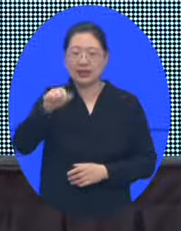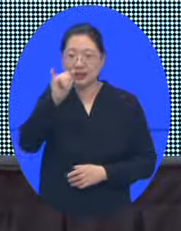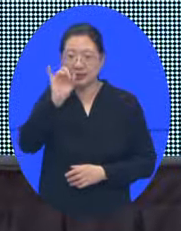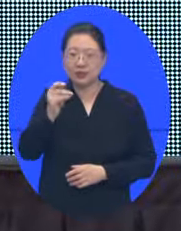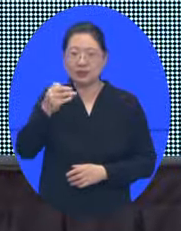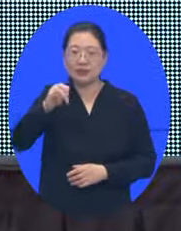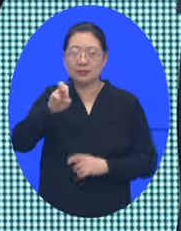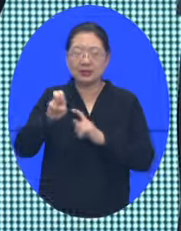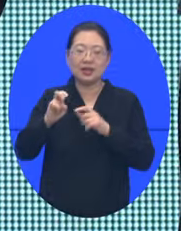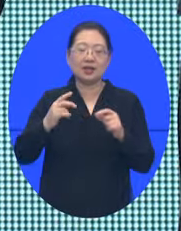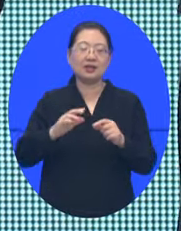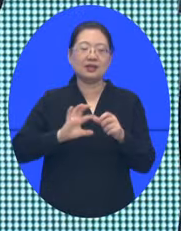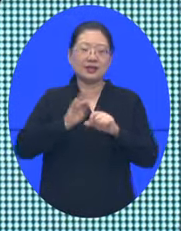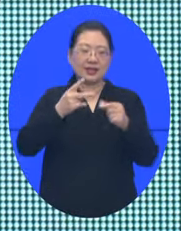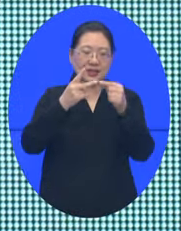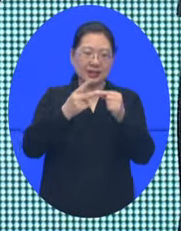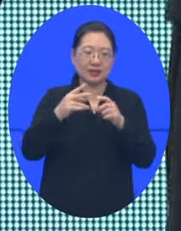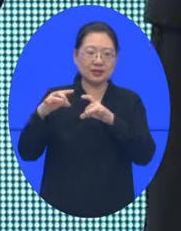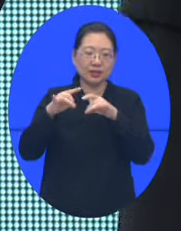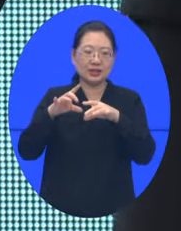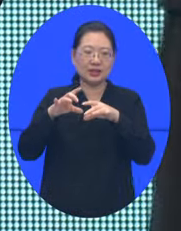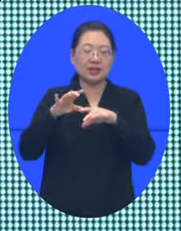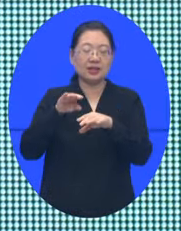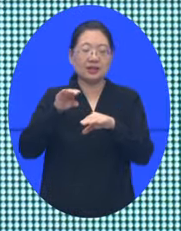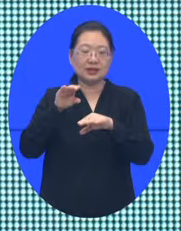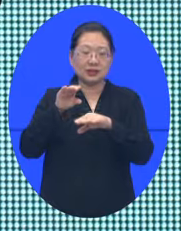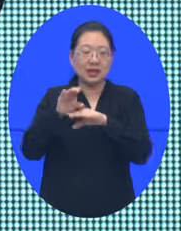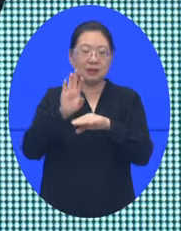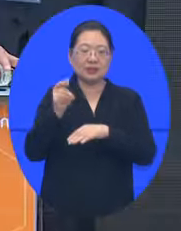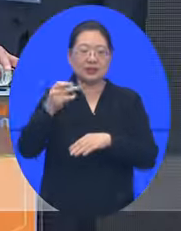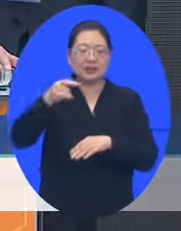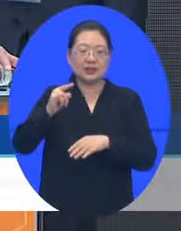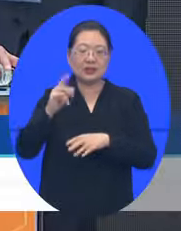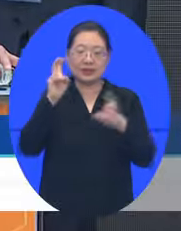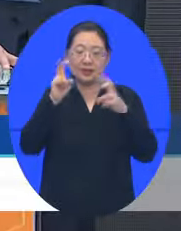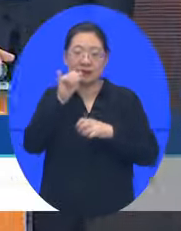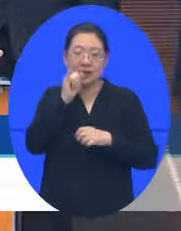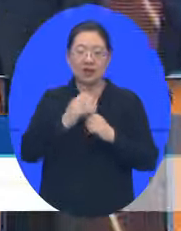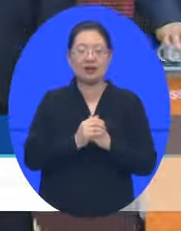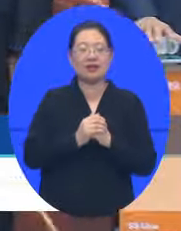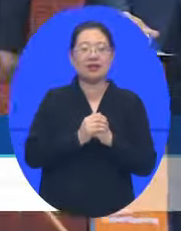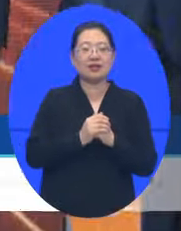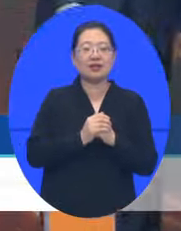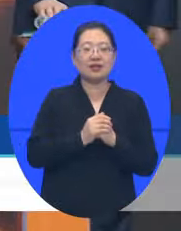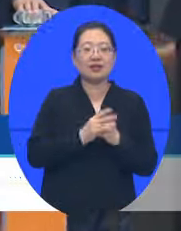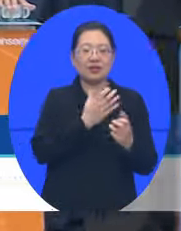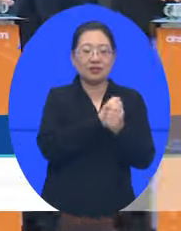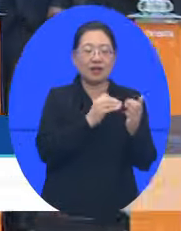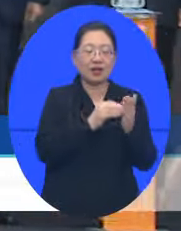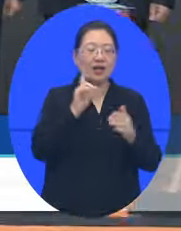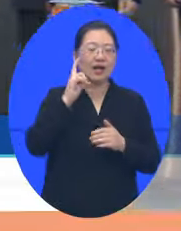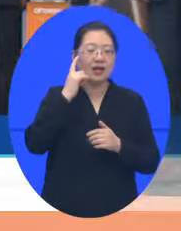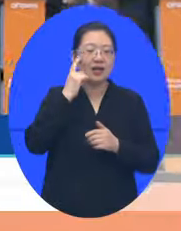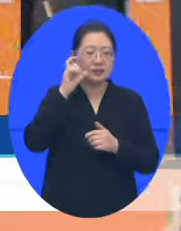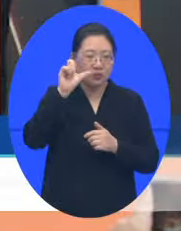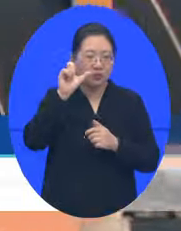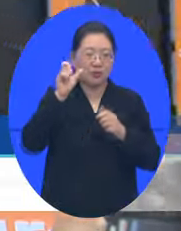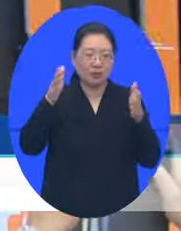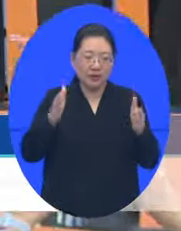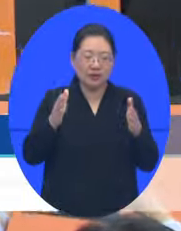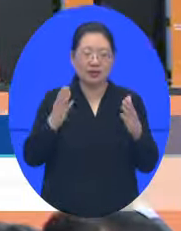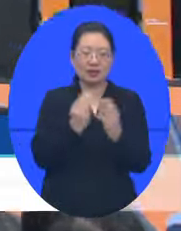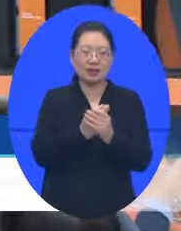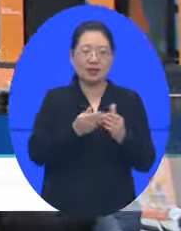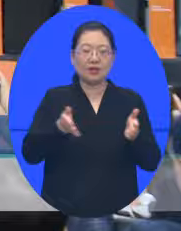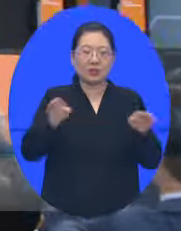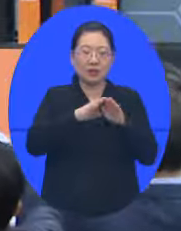둔 온세미는 세계 2위의 전기차용 전력 반도체 기업입니다. 투자 협약 체결 후 15개월 만에 완성된 모습이